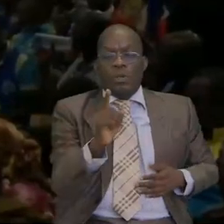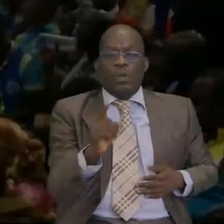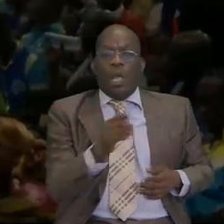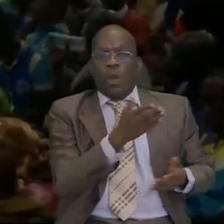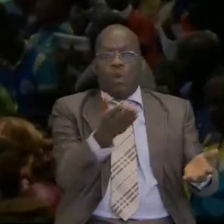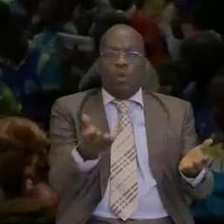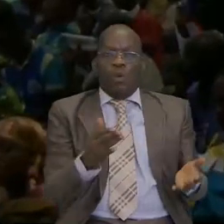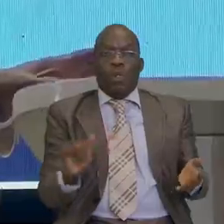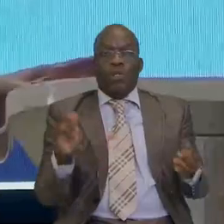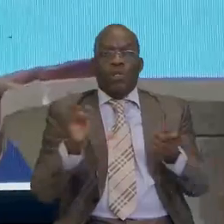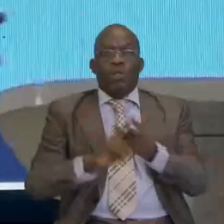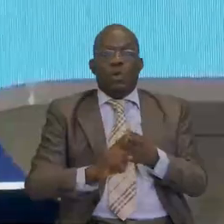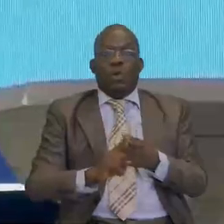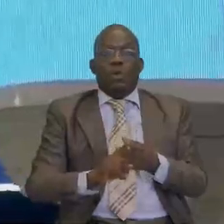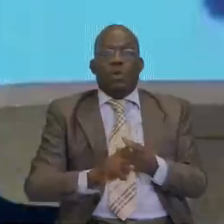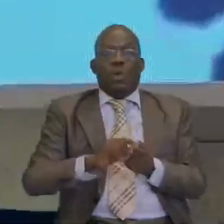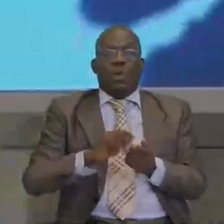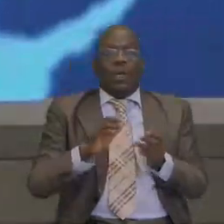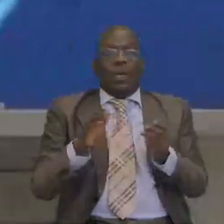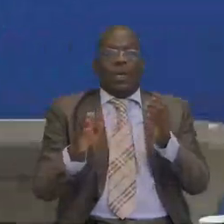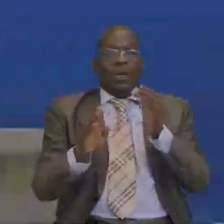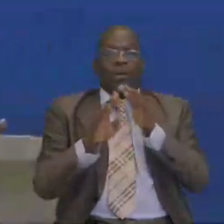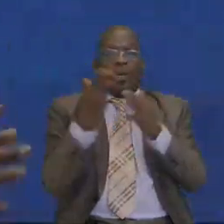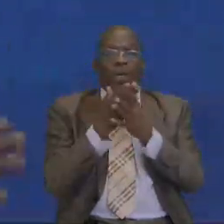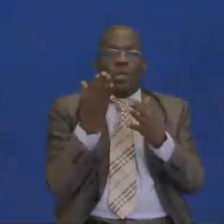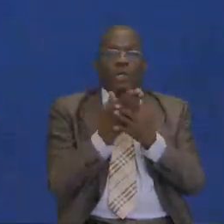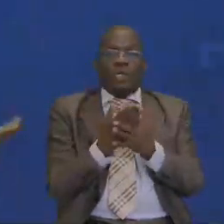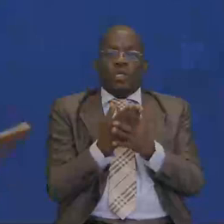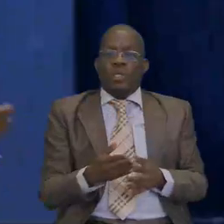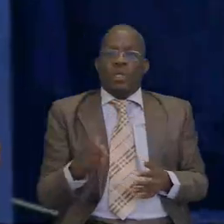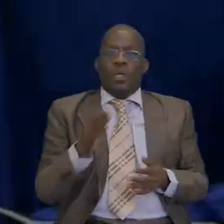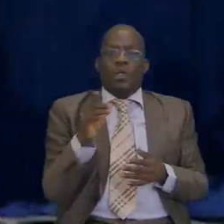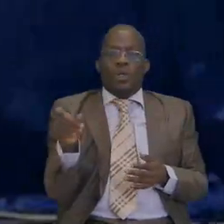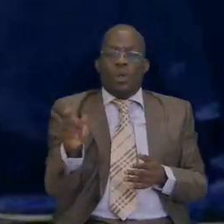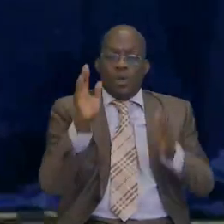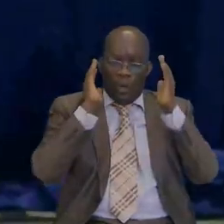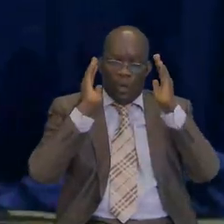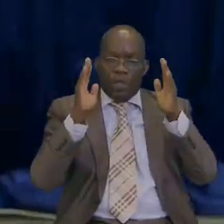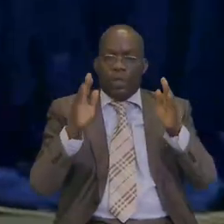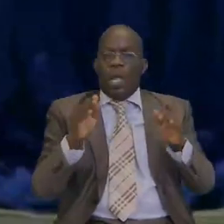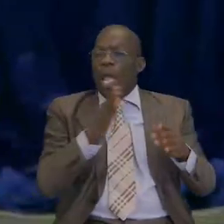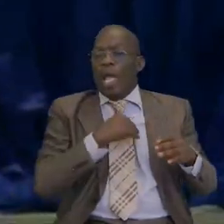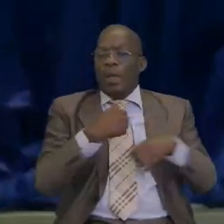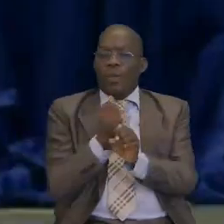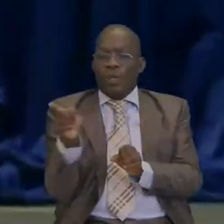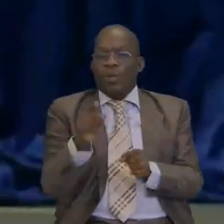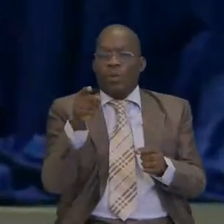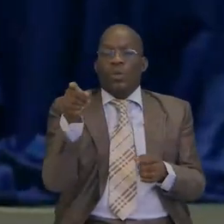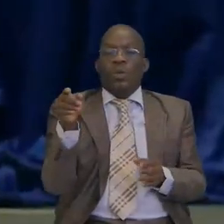dégonfler ou distraire ton attention et t'amener à faire ce que tu n'as pas planifié faire.